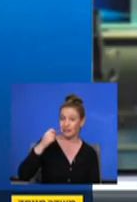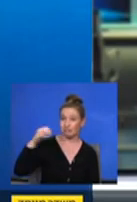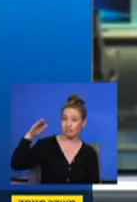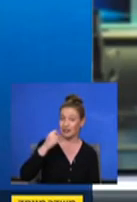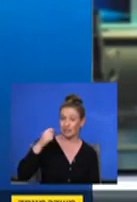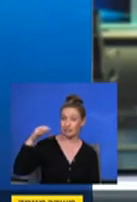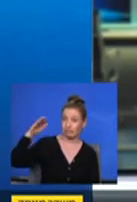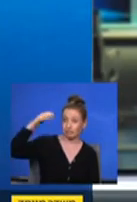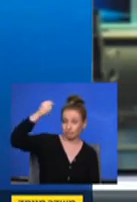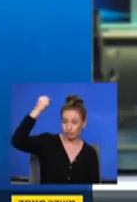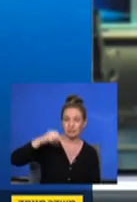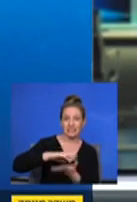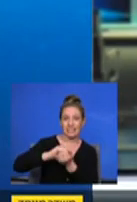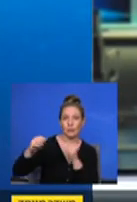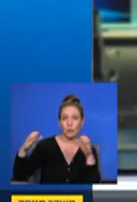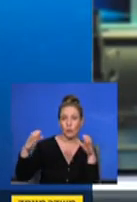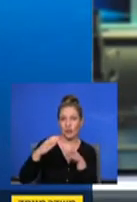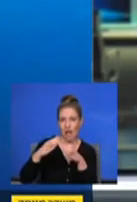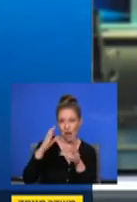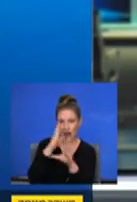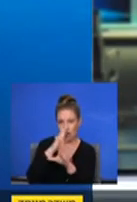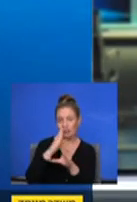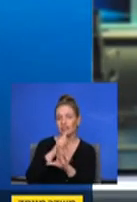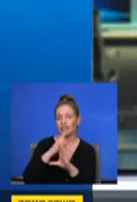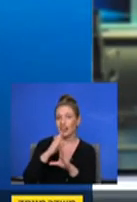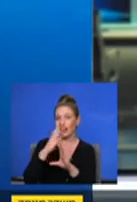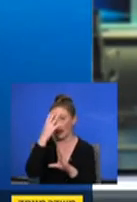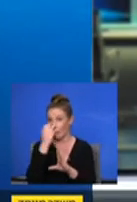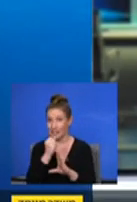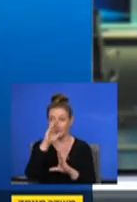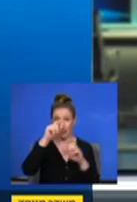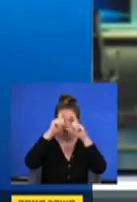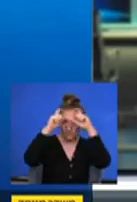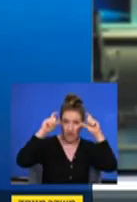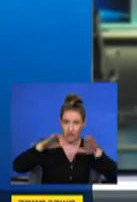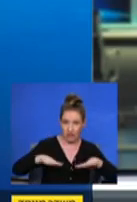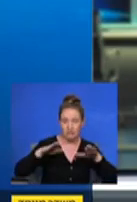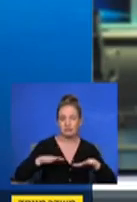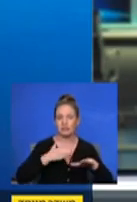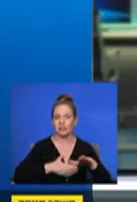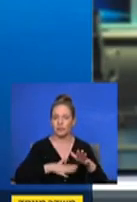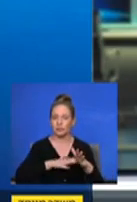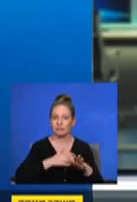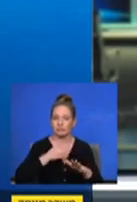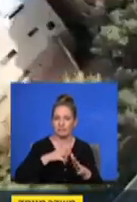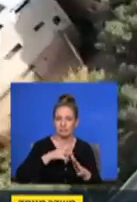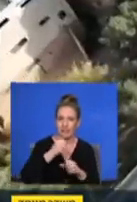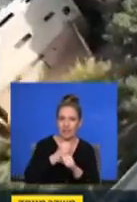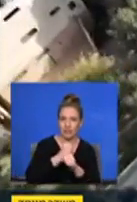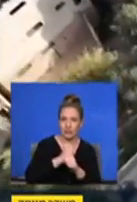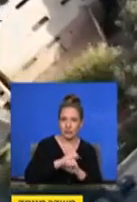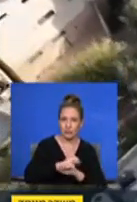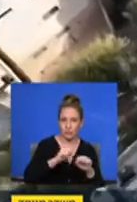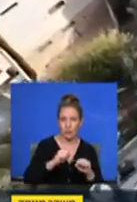שהייתה בדרך לבצע פיגוע מתוך אותו מסגד שכבר טיפלנו בו בג'נין. הנה הכתבה שלנו.